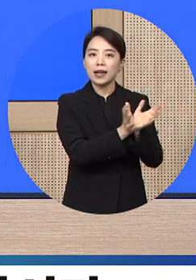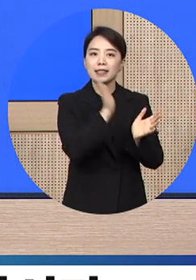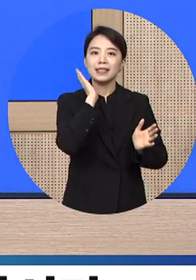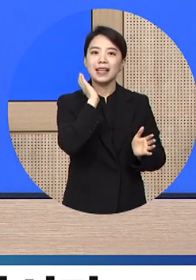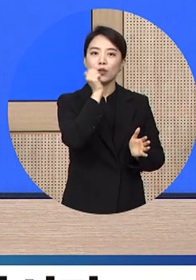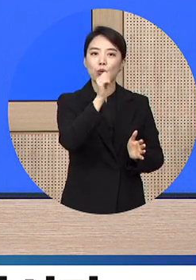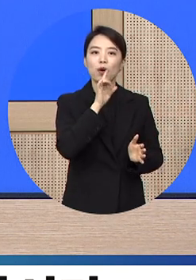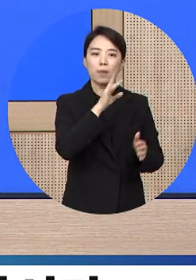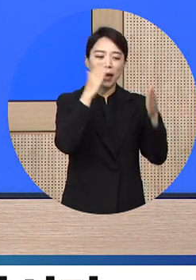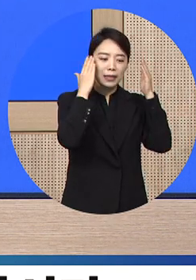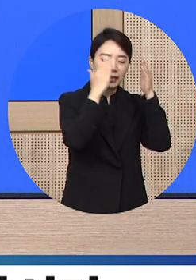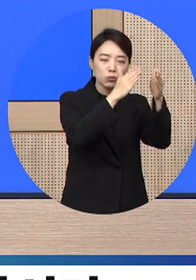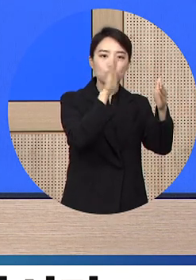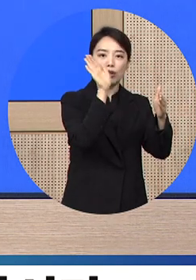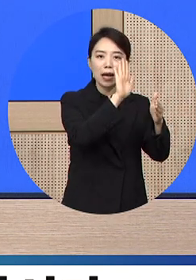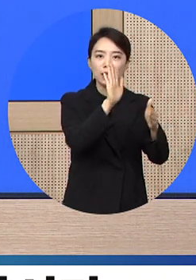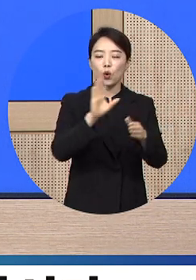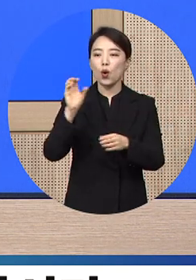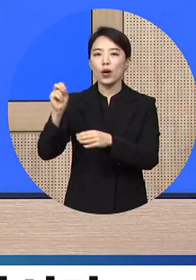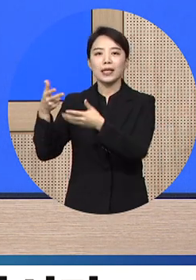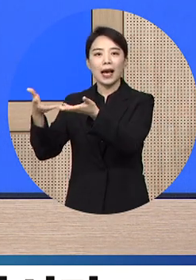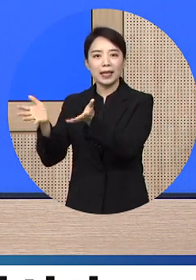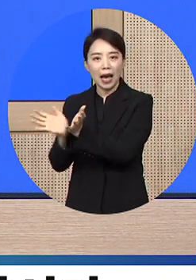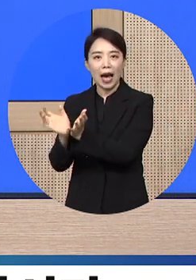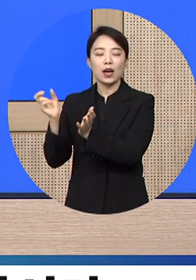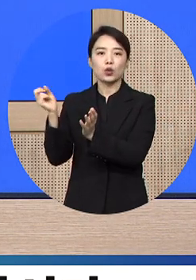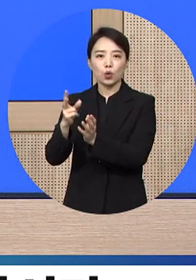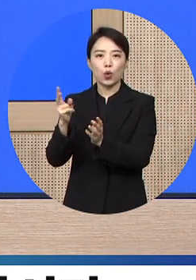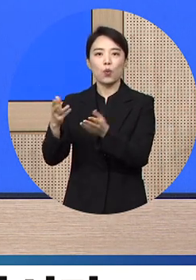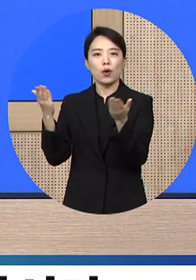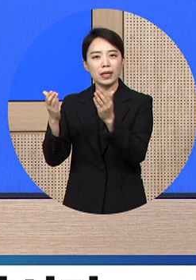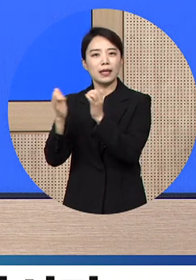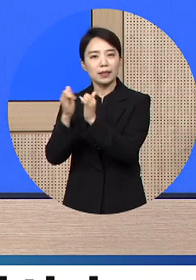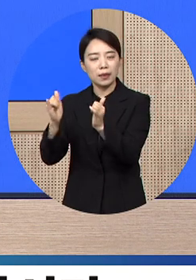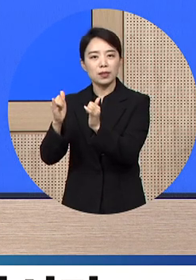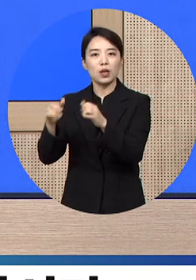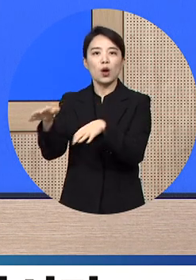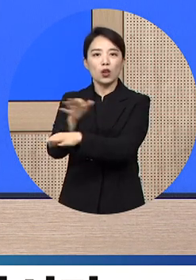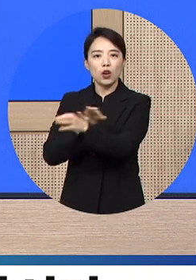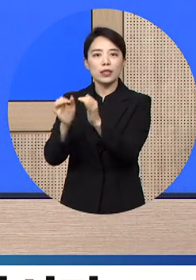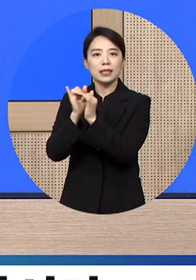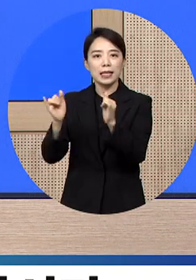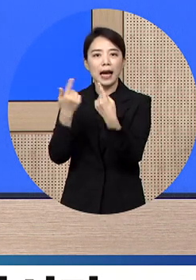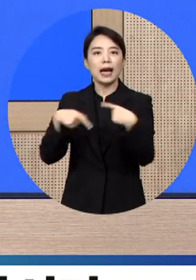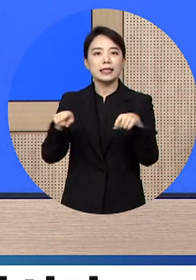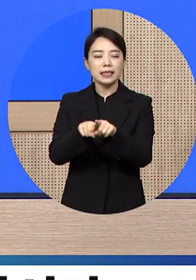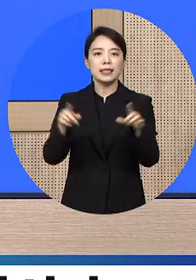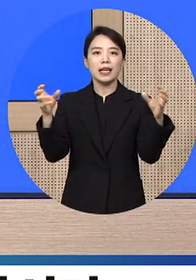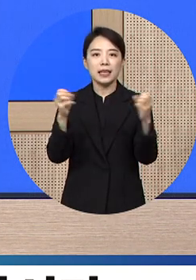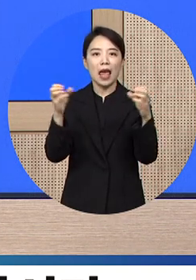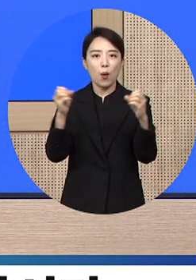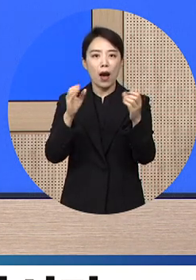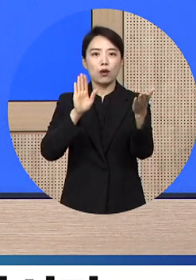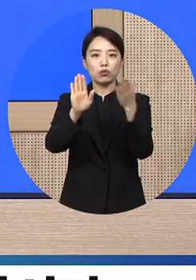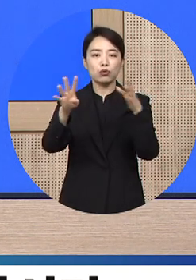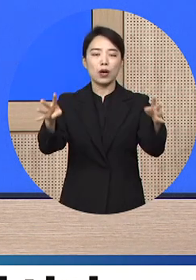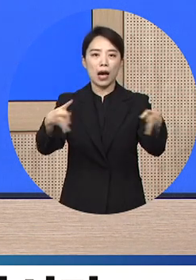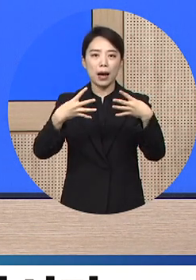바라볼 것이 아니라 야당, 노조, 경제주체와 대화하며 사회적 합의를 만들어야